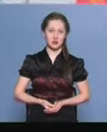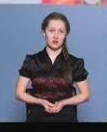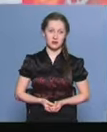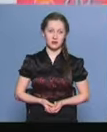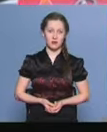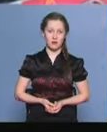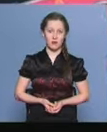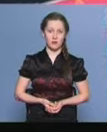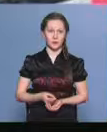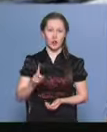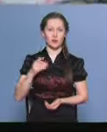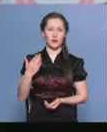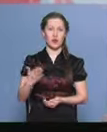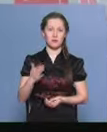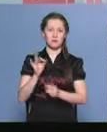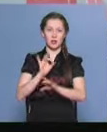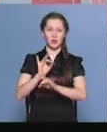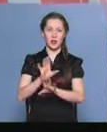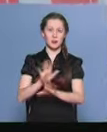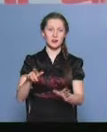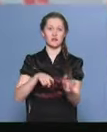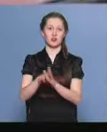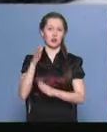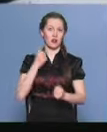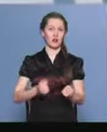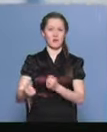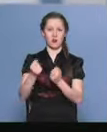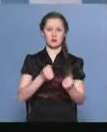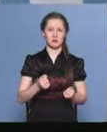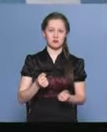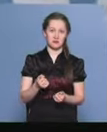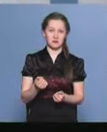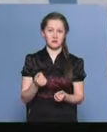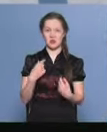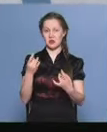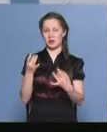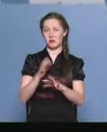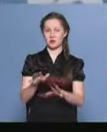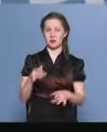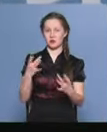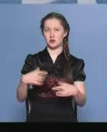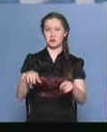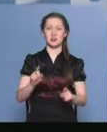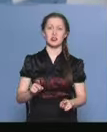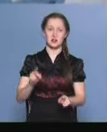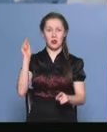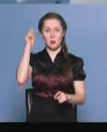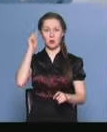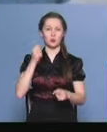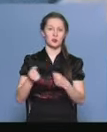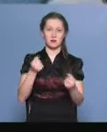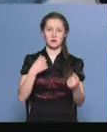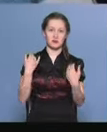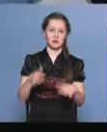первый раз? Ну, я недавно устроился. Аварийное открывание дверей.